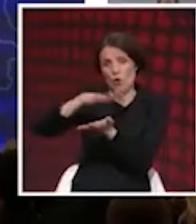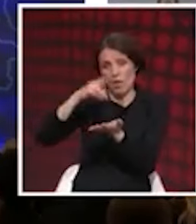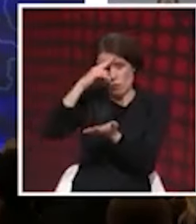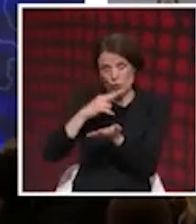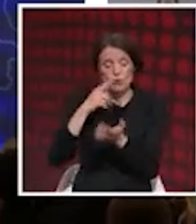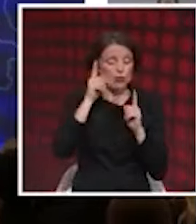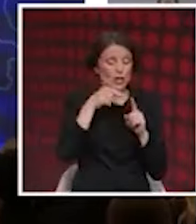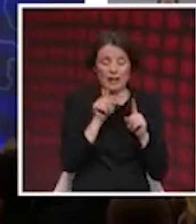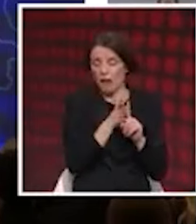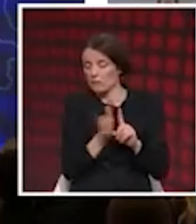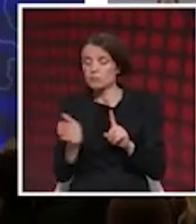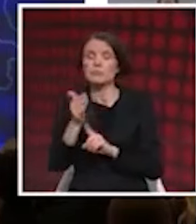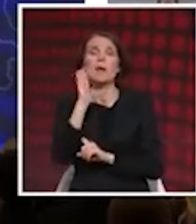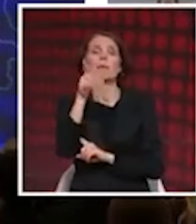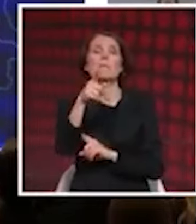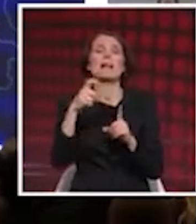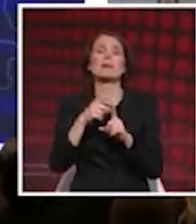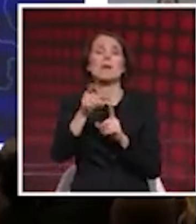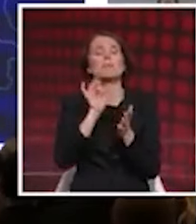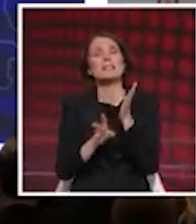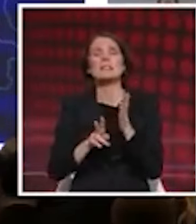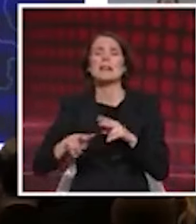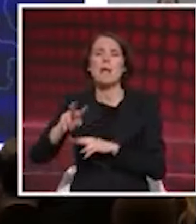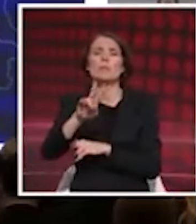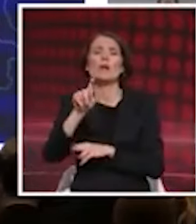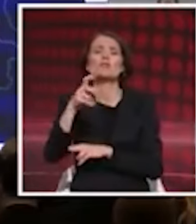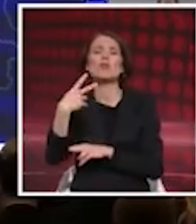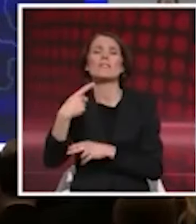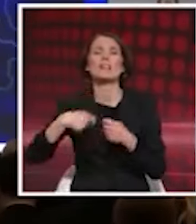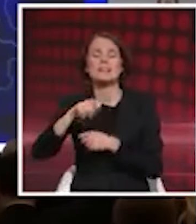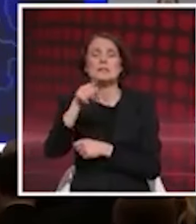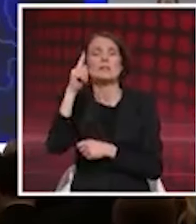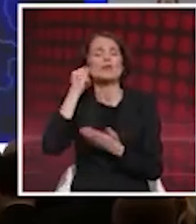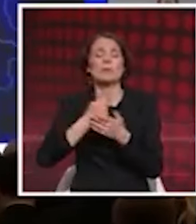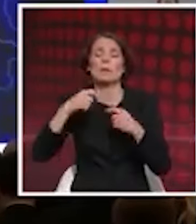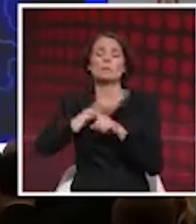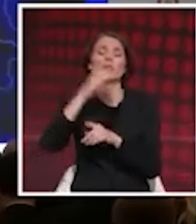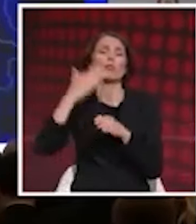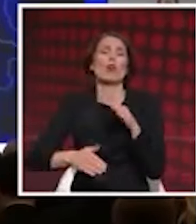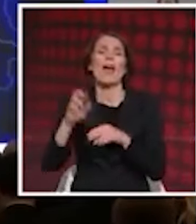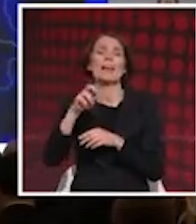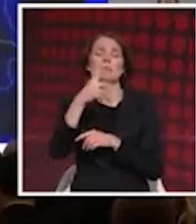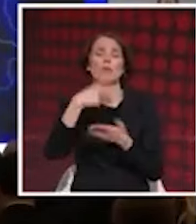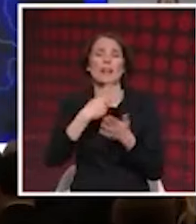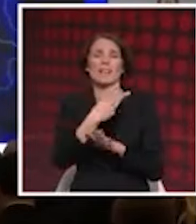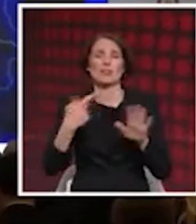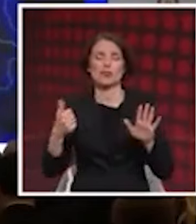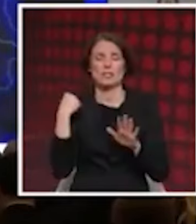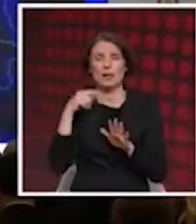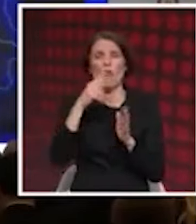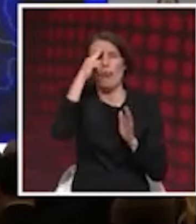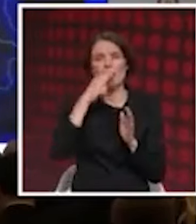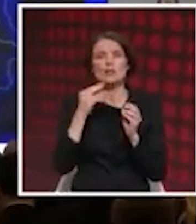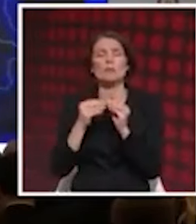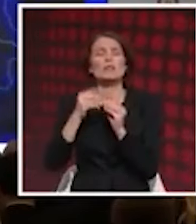grada, idemo ka Dimitrovgradu, brzina pruge, će tu biti 120 kilometara. Gradimo, završavamo do expo, 26. Niš-Brestovac, za one koji ne znaju,